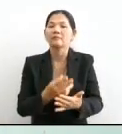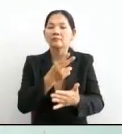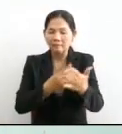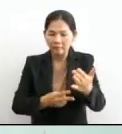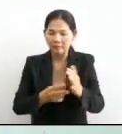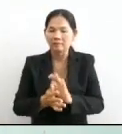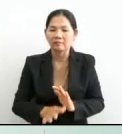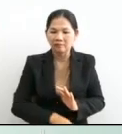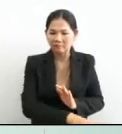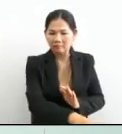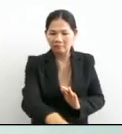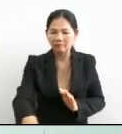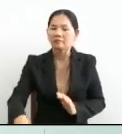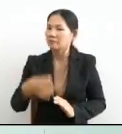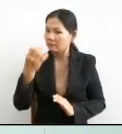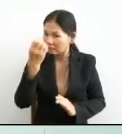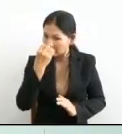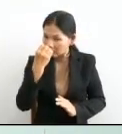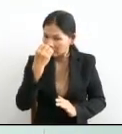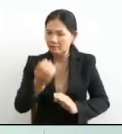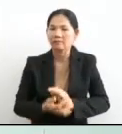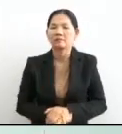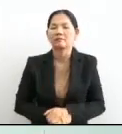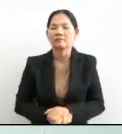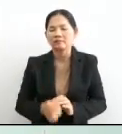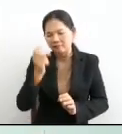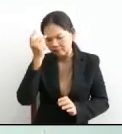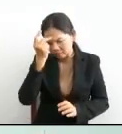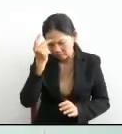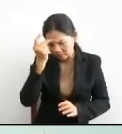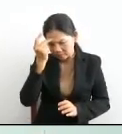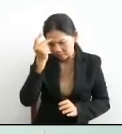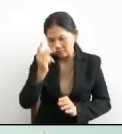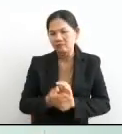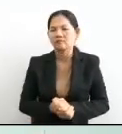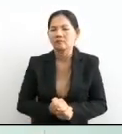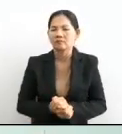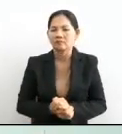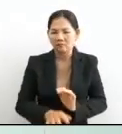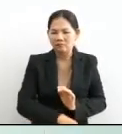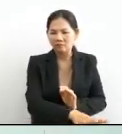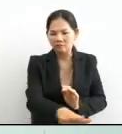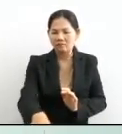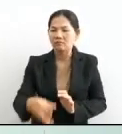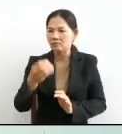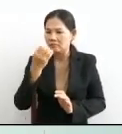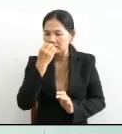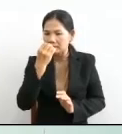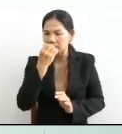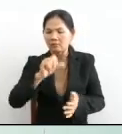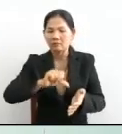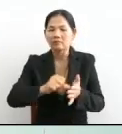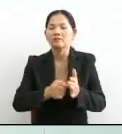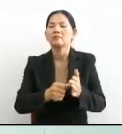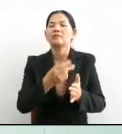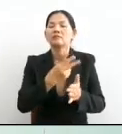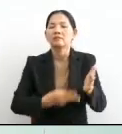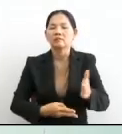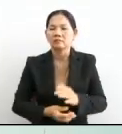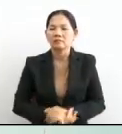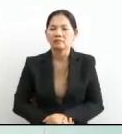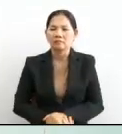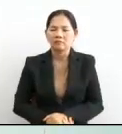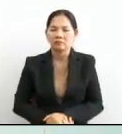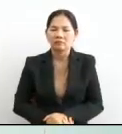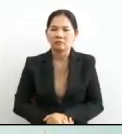á cứ hay thà chấm này chấm con cứ thằng ăn kia mới tá chấm này miên này thà đốt mà đẹp anh